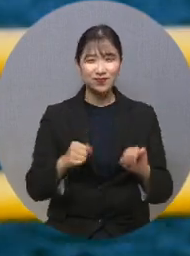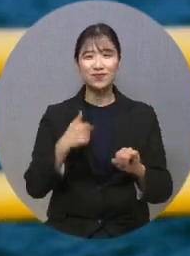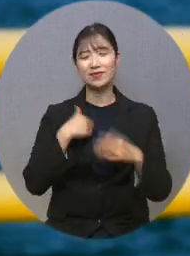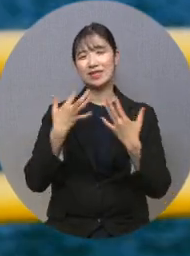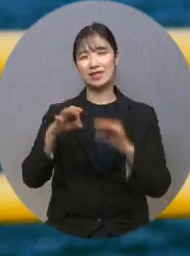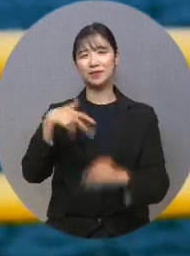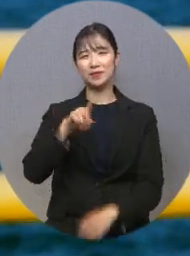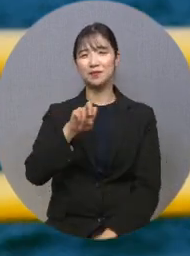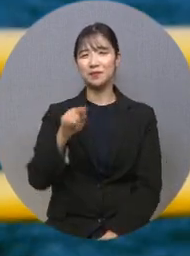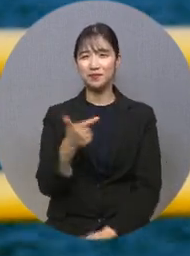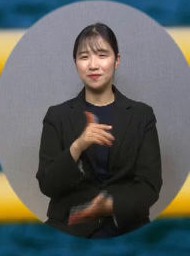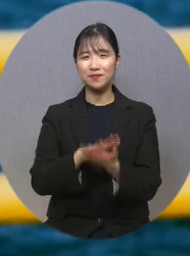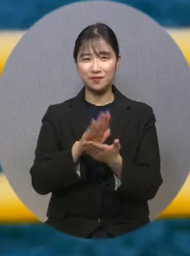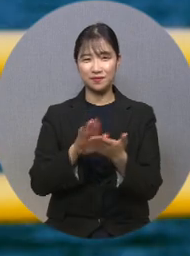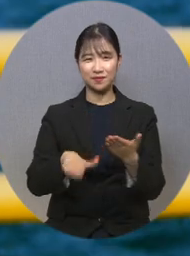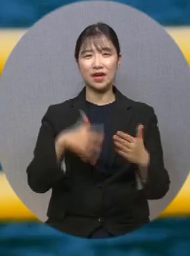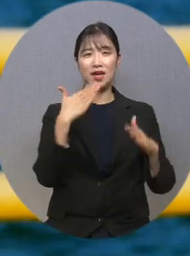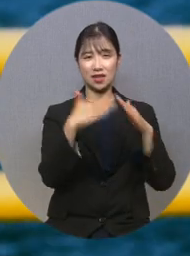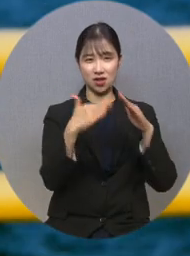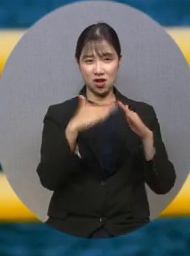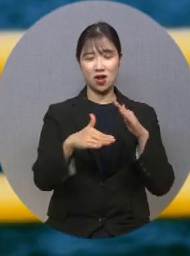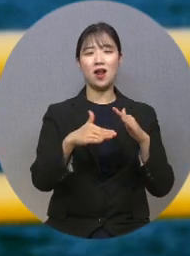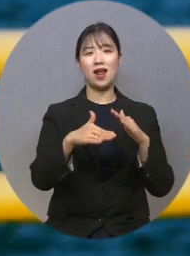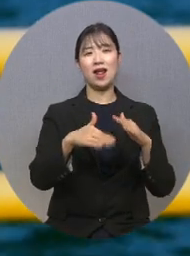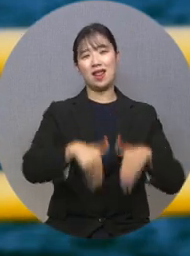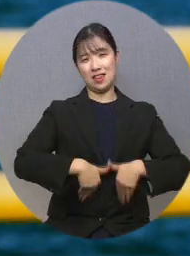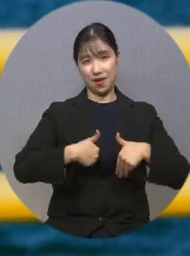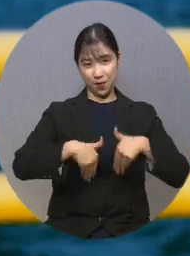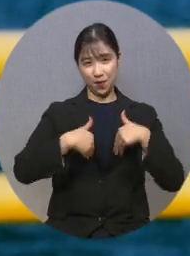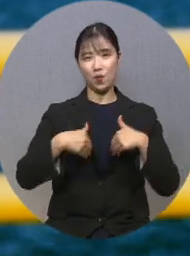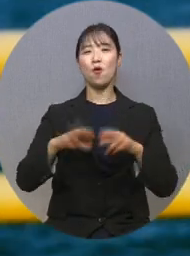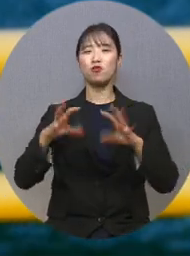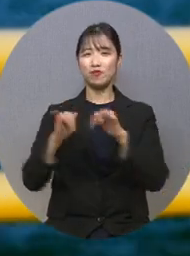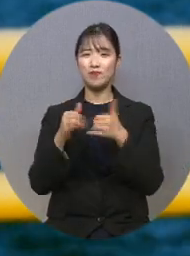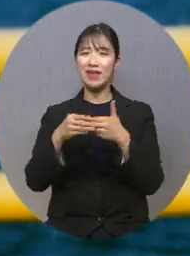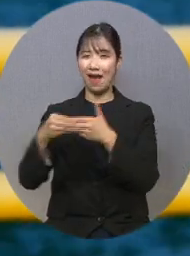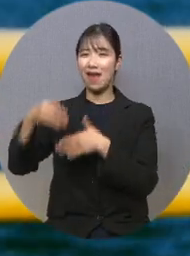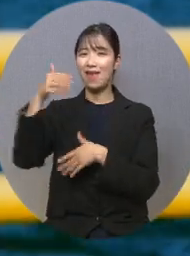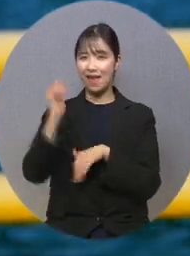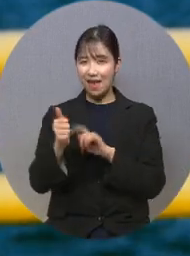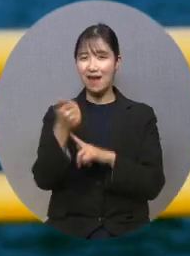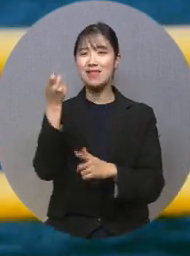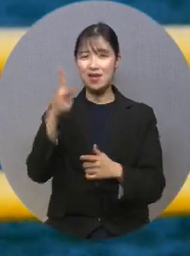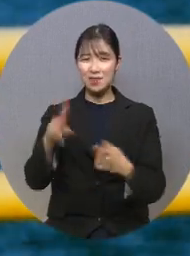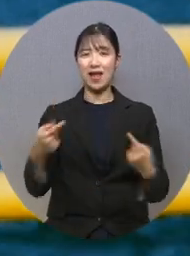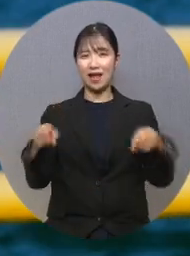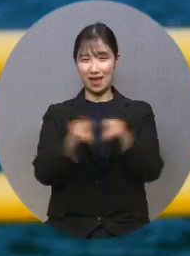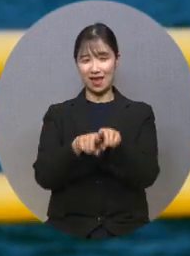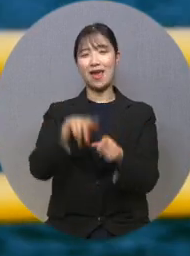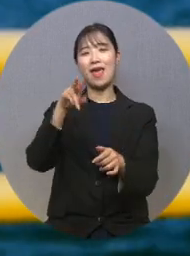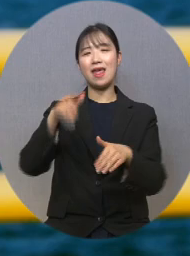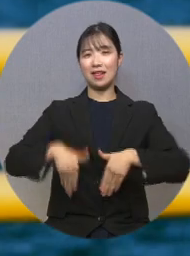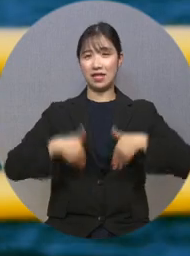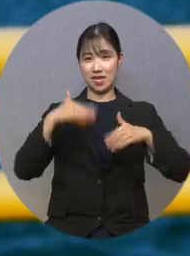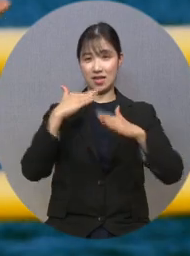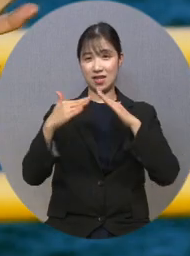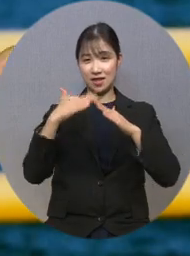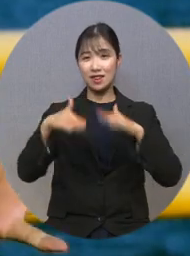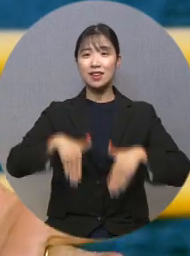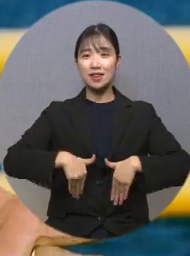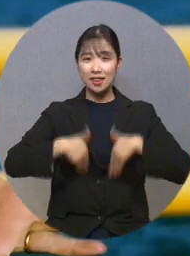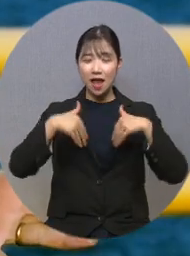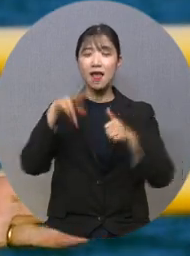김정현입니다. 전라남도와 국민안내양TV가 손잡고요. 남도 장터에서 판매되고 있는 우리 좋은 먹거리를